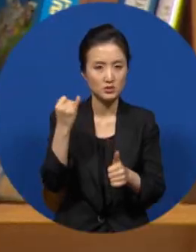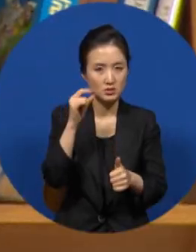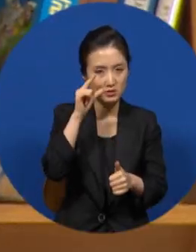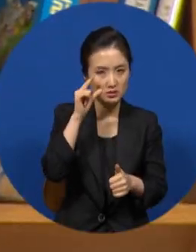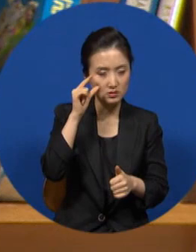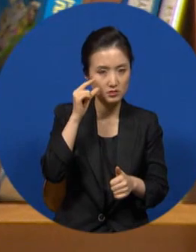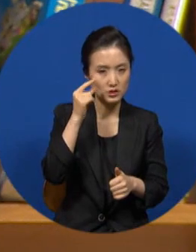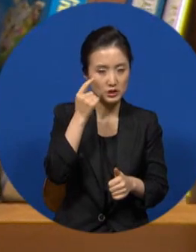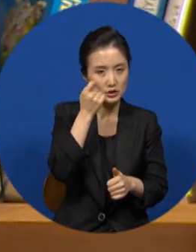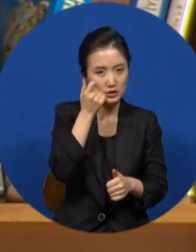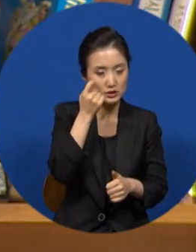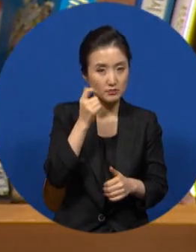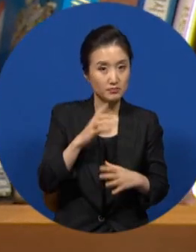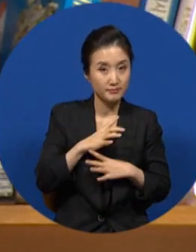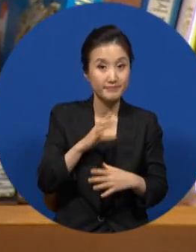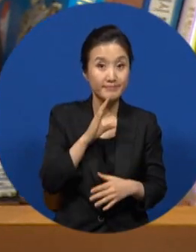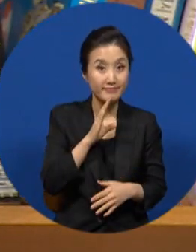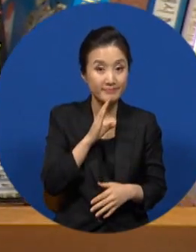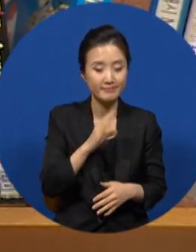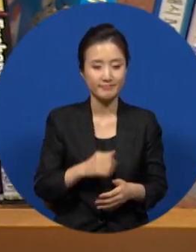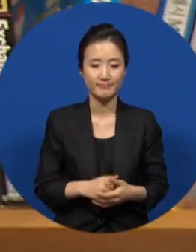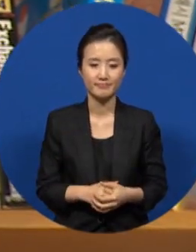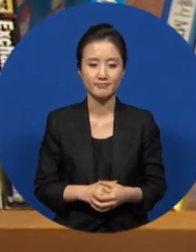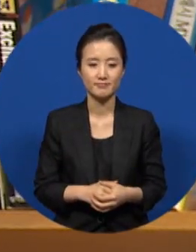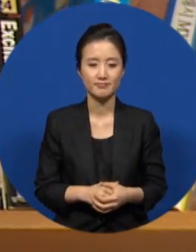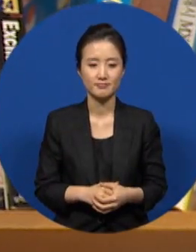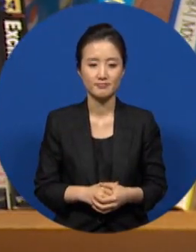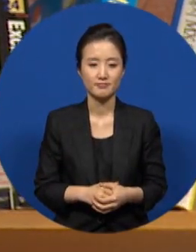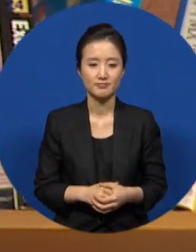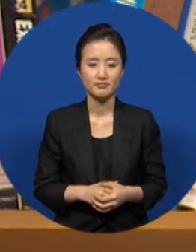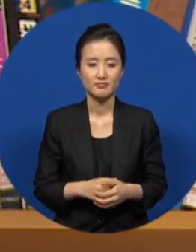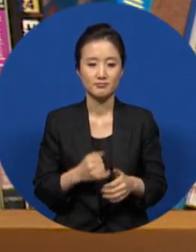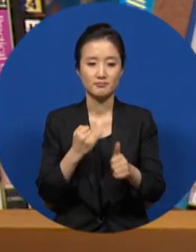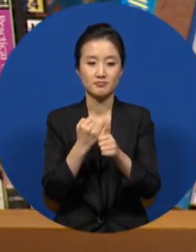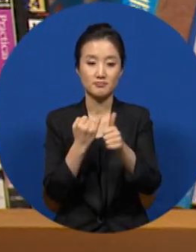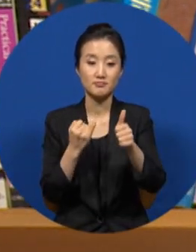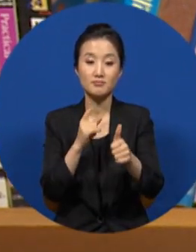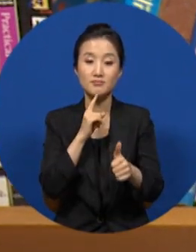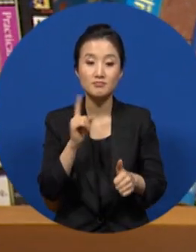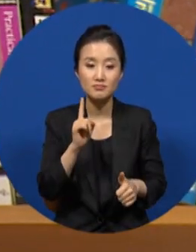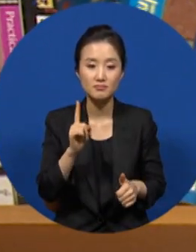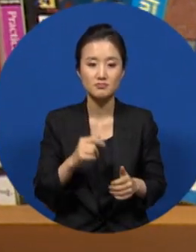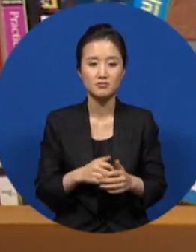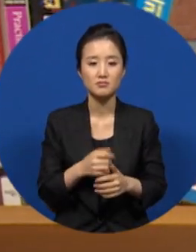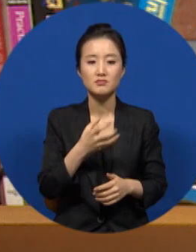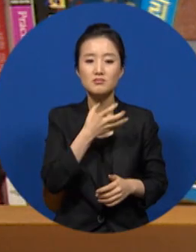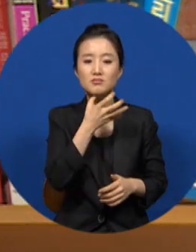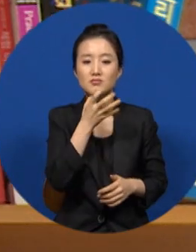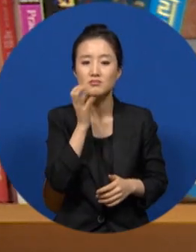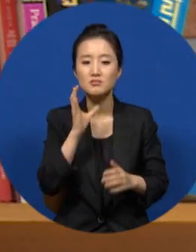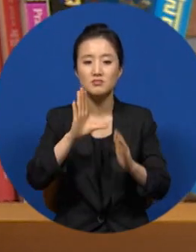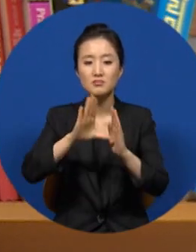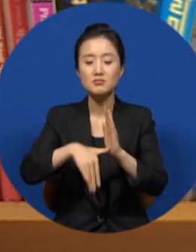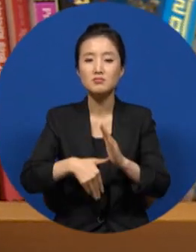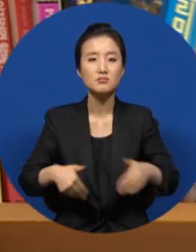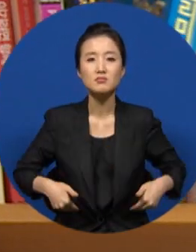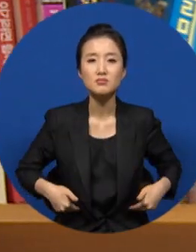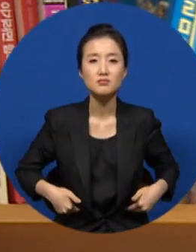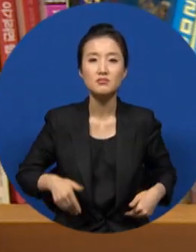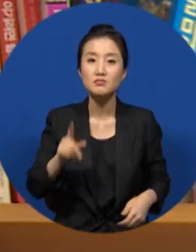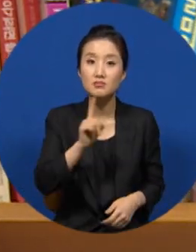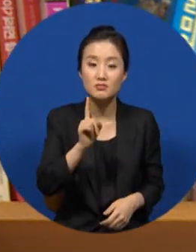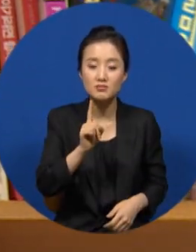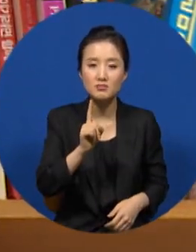있거든요. 보통 이제 뭐 얘기를 하잖아요. 남편들이 노후에 꼭 필요한 것들 이러면은 남편들은 보통 이제